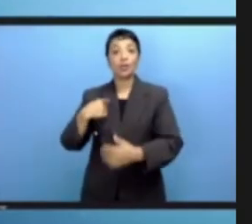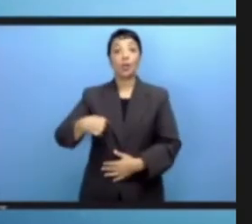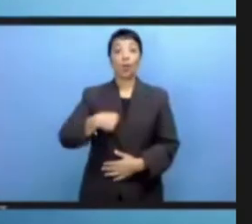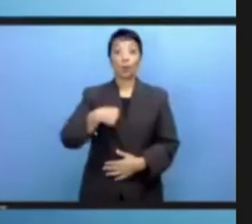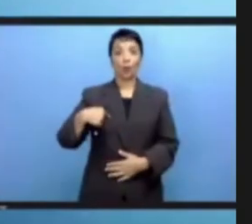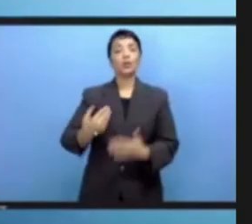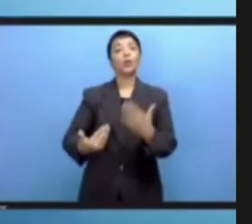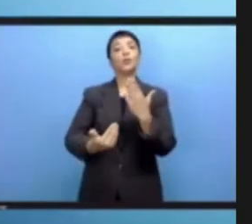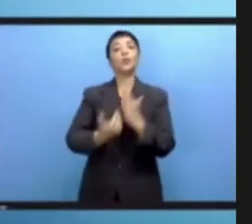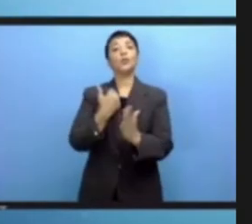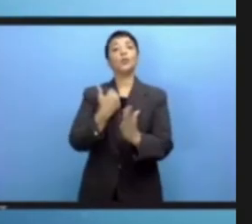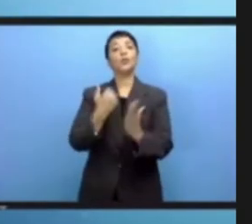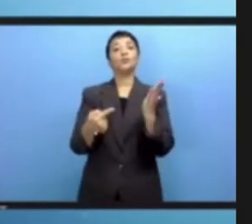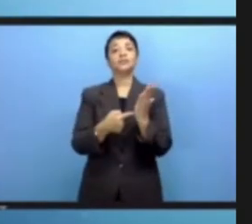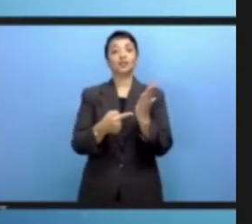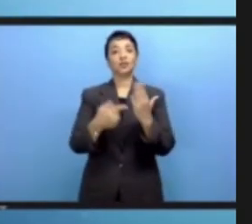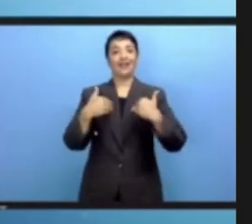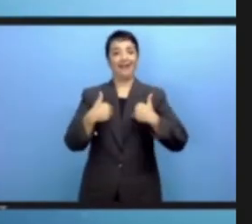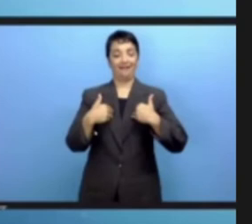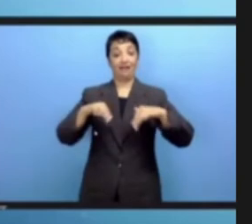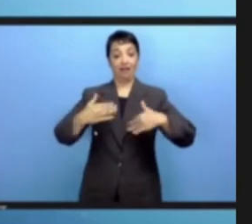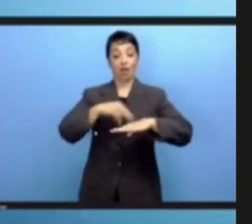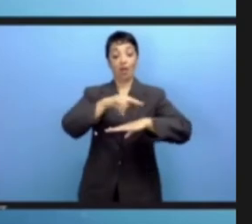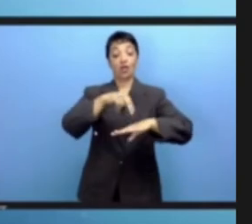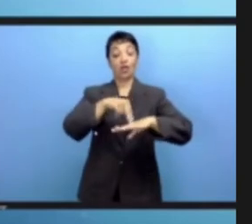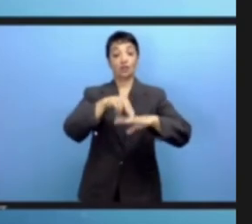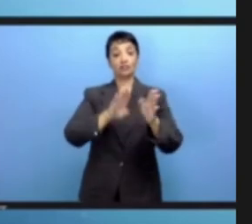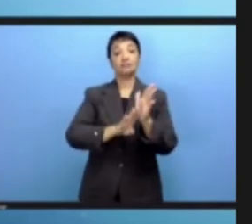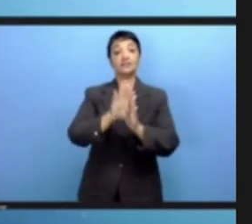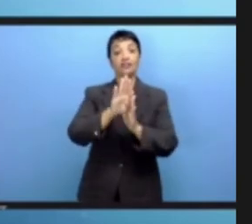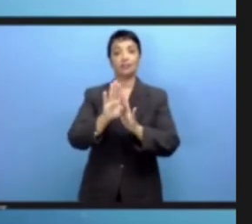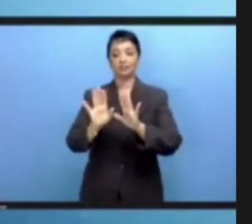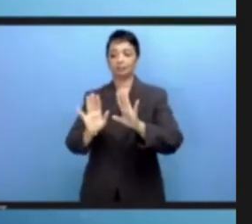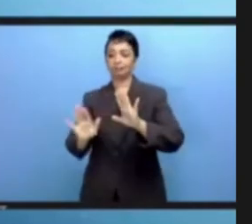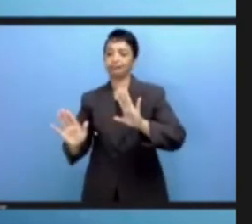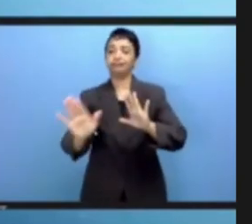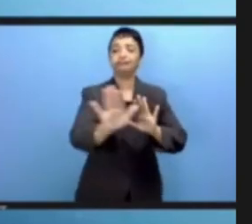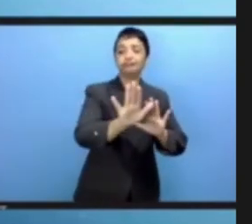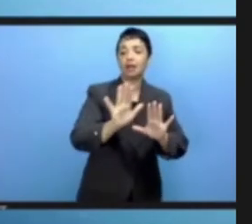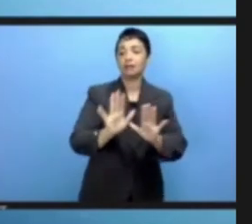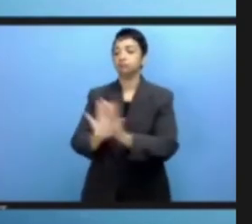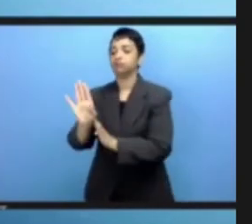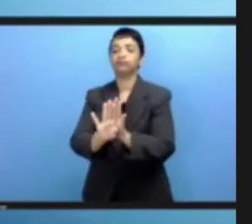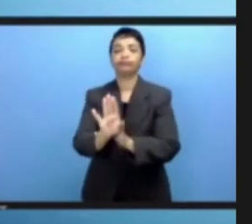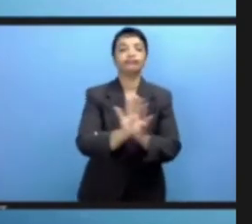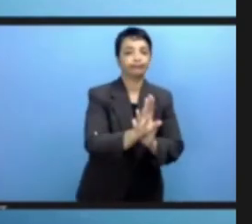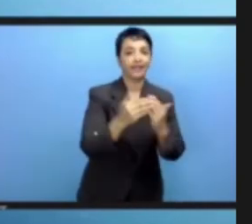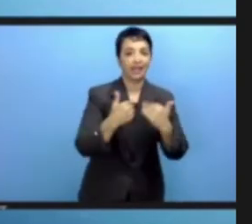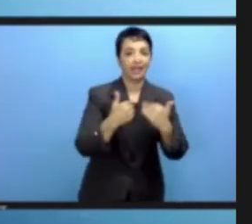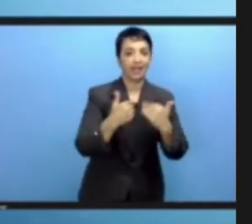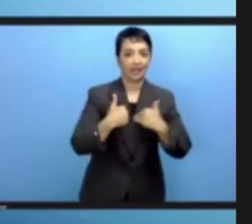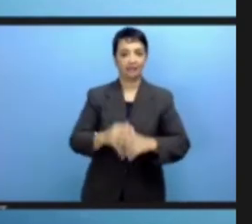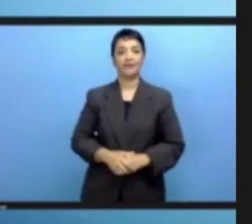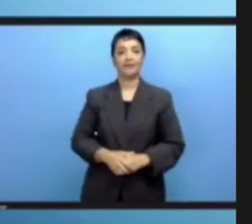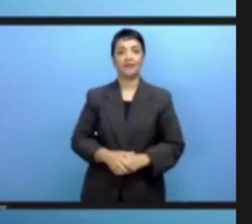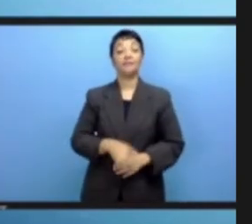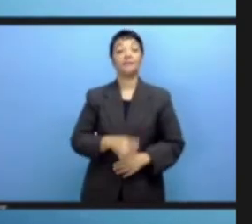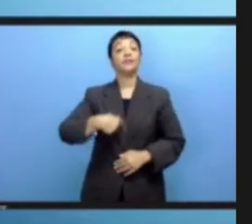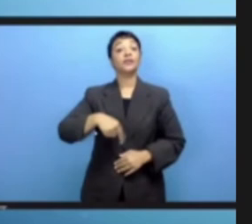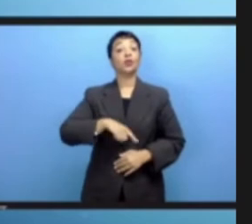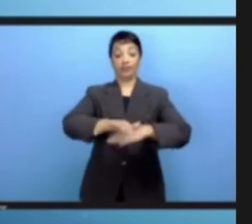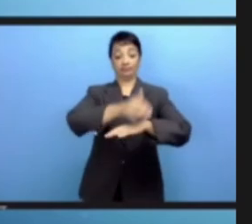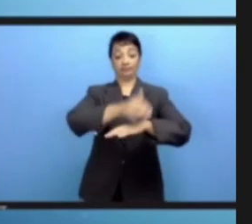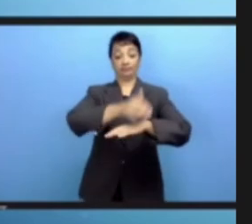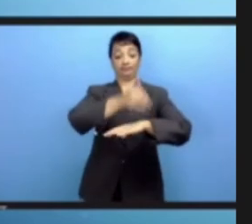avantages de l'intelligence artificielle et s'emploie à utiliser cela pour le développement du pays. Nous avons mis